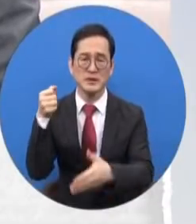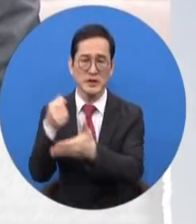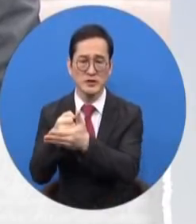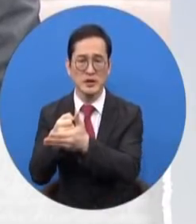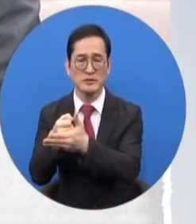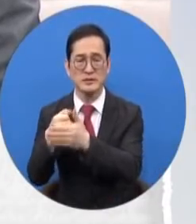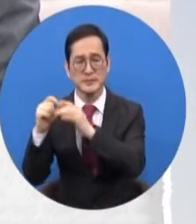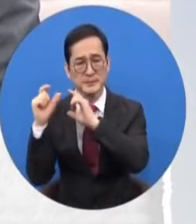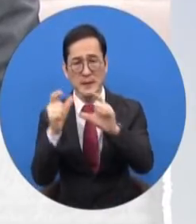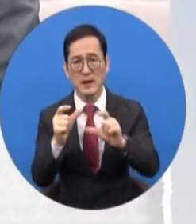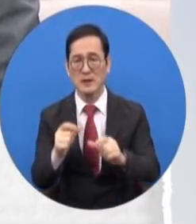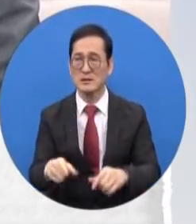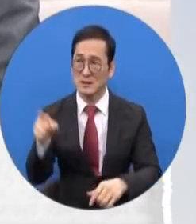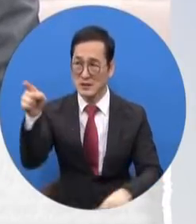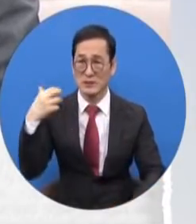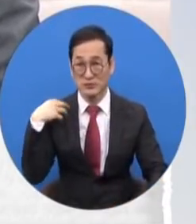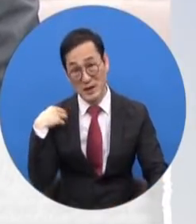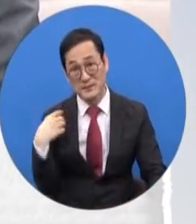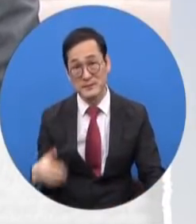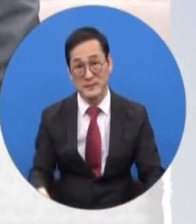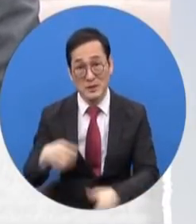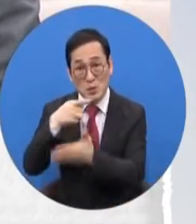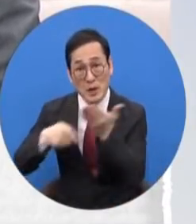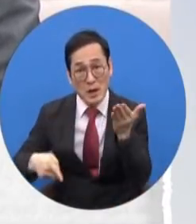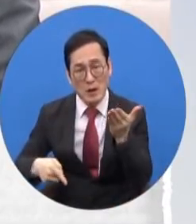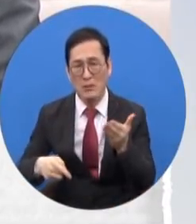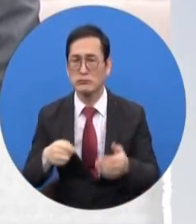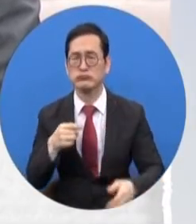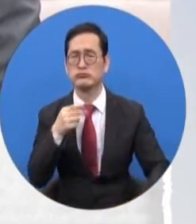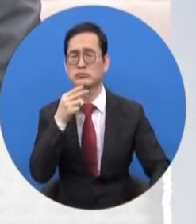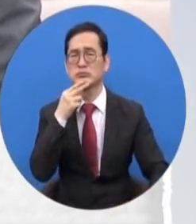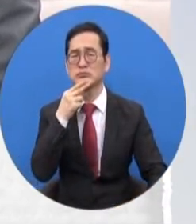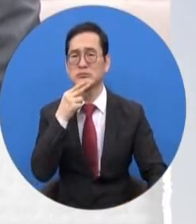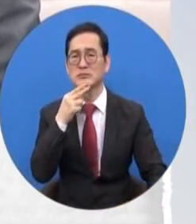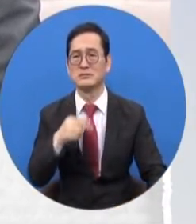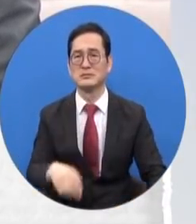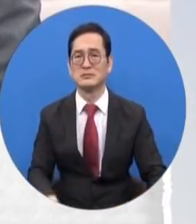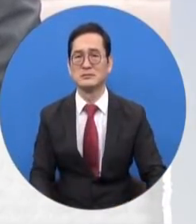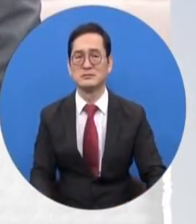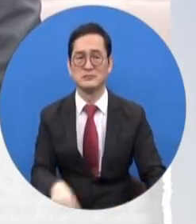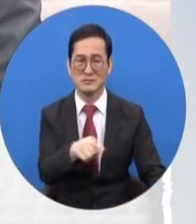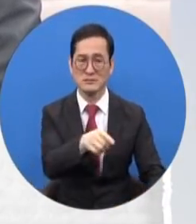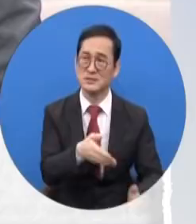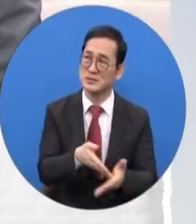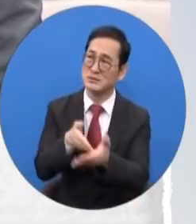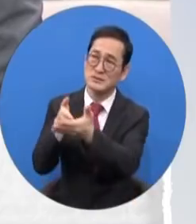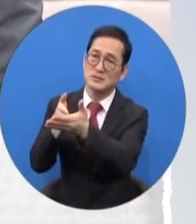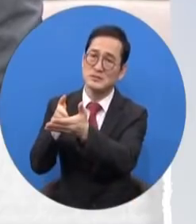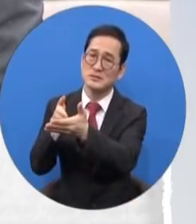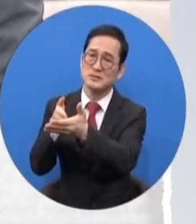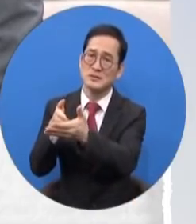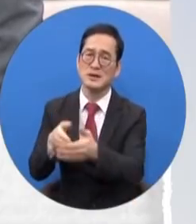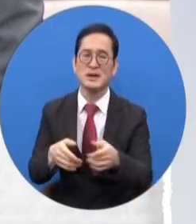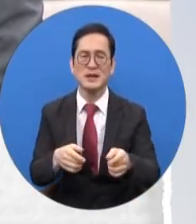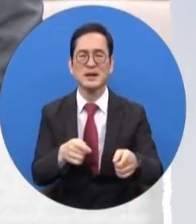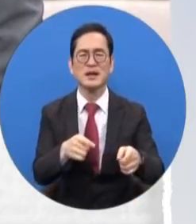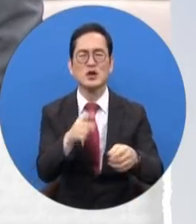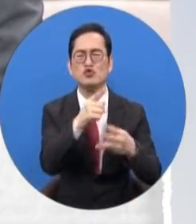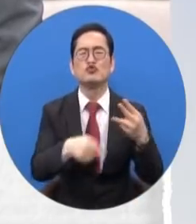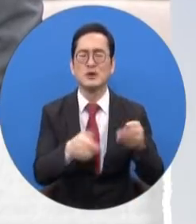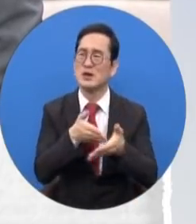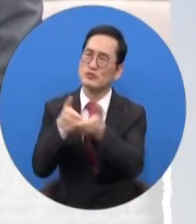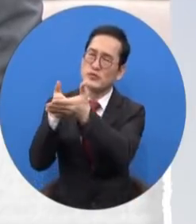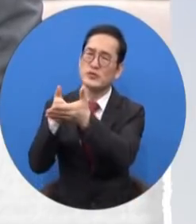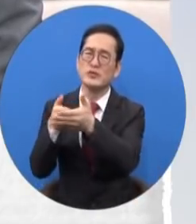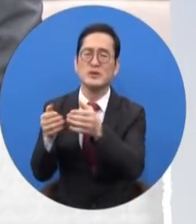부담으로 갈까요? 새로운 정부 그리고 윤석열 당선인이 요구했다고 생각을 하지 그게 저는 문재인